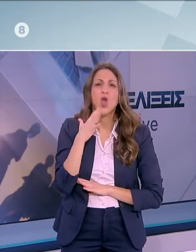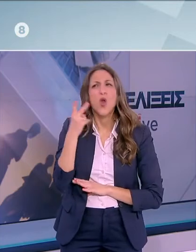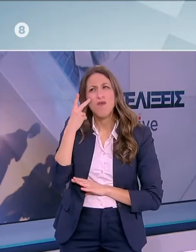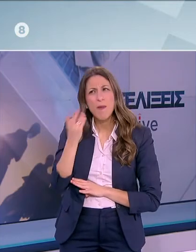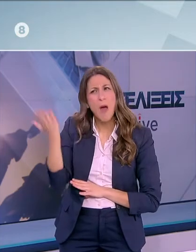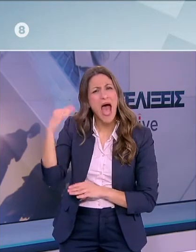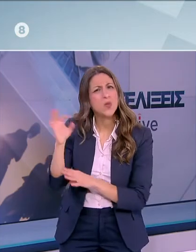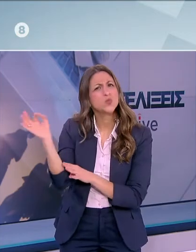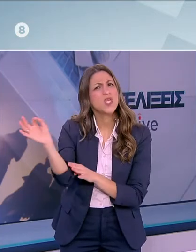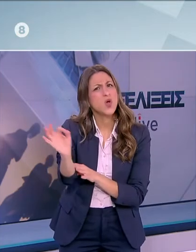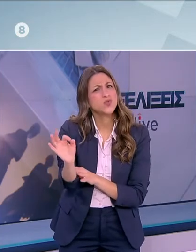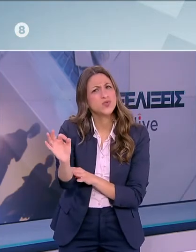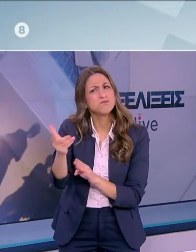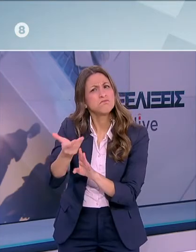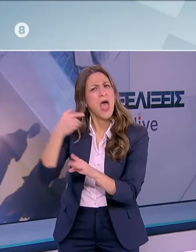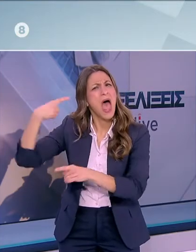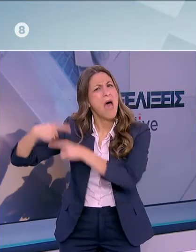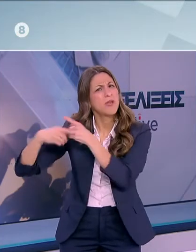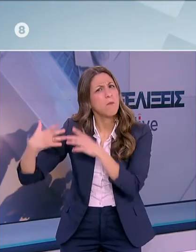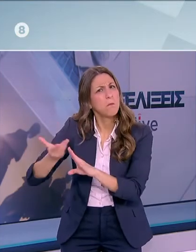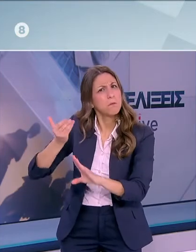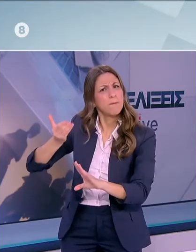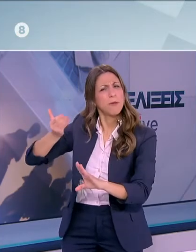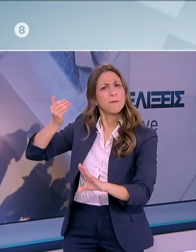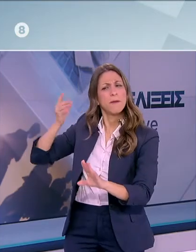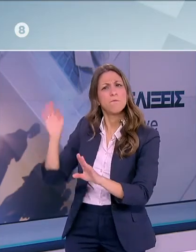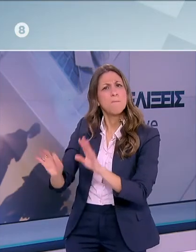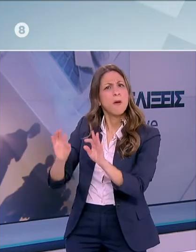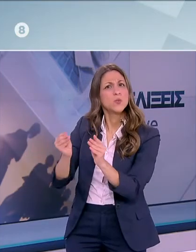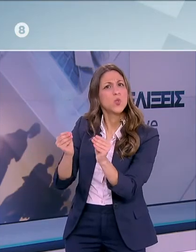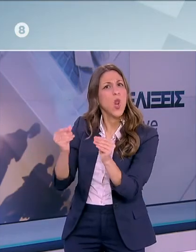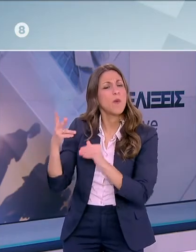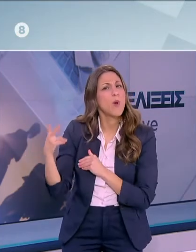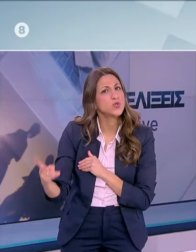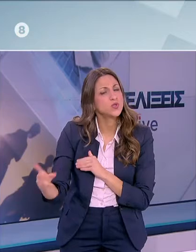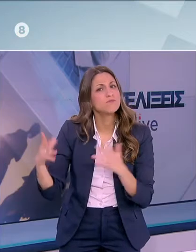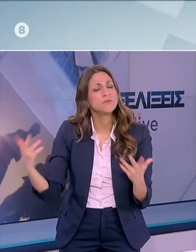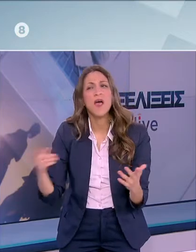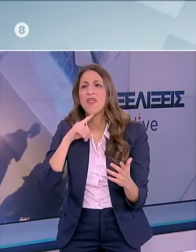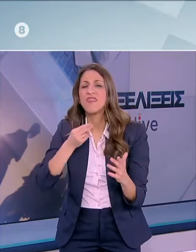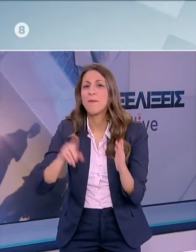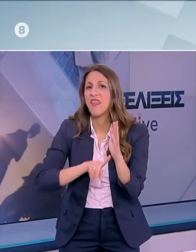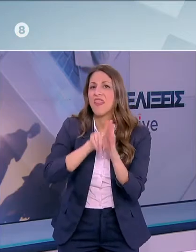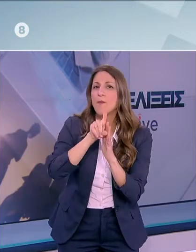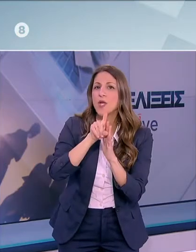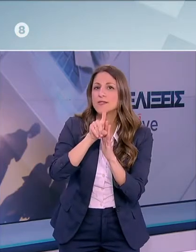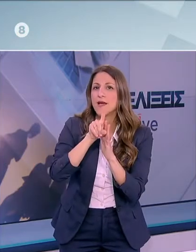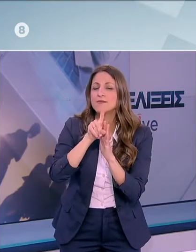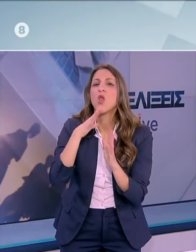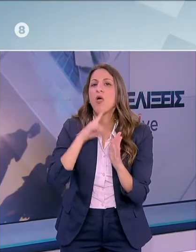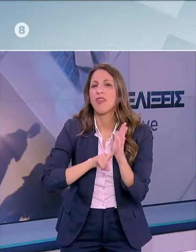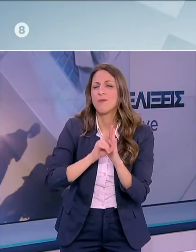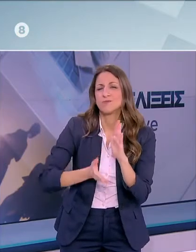Δεν αφορούν το νέο ιό. Αλλά έχουν πάρει δεδομένα για την εποχικότητα και τις αλλαγές που μπορεί να επιφέρει η θερμοκρασία στην επιβίωση του ιού στο